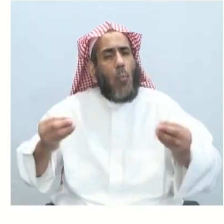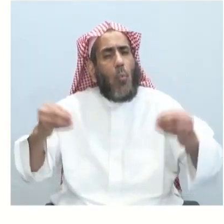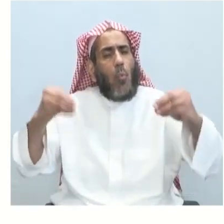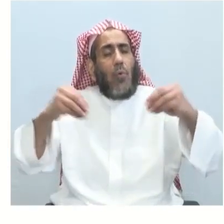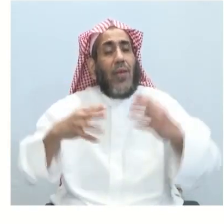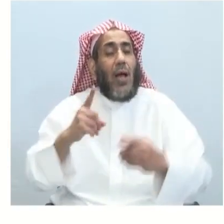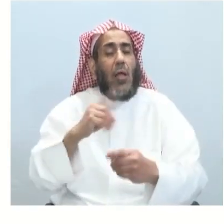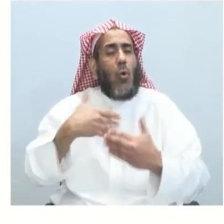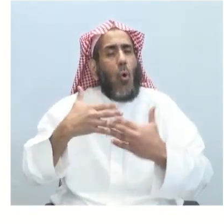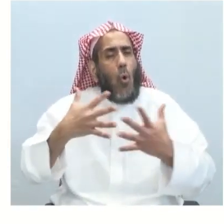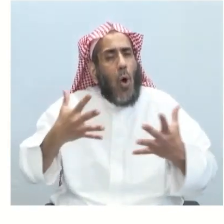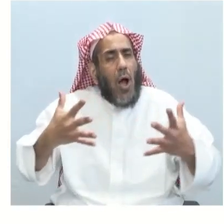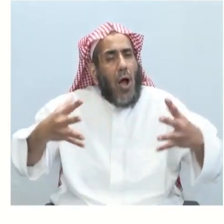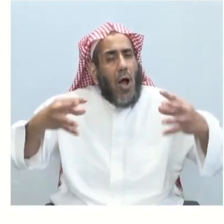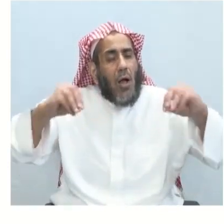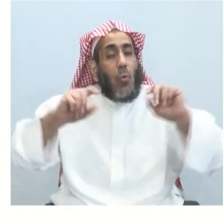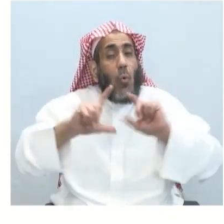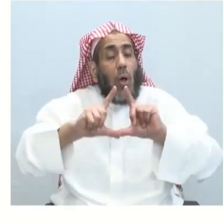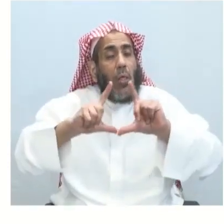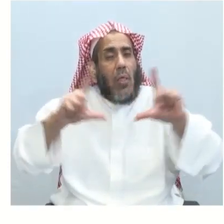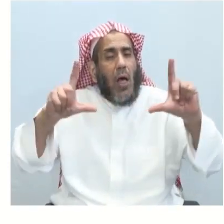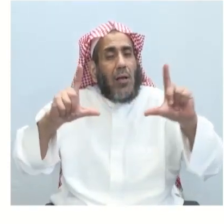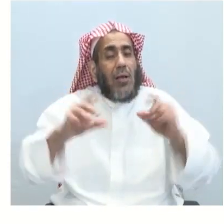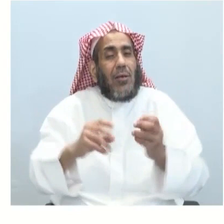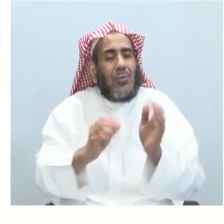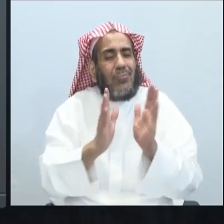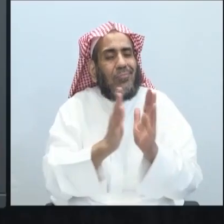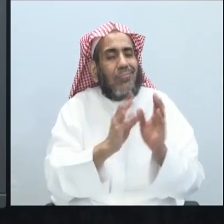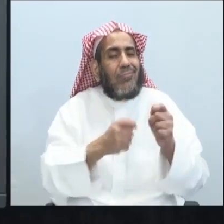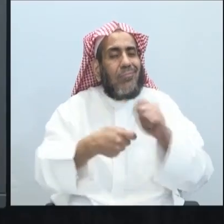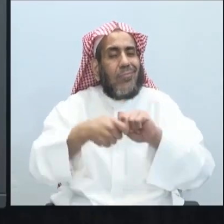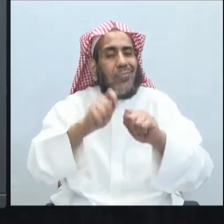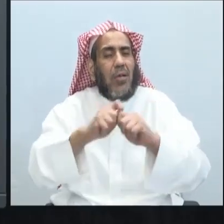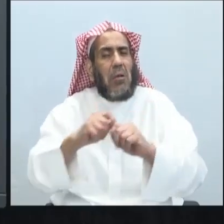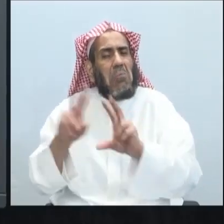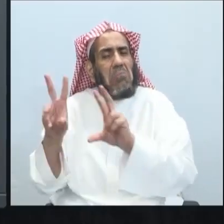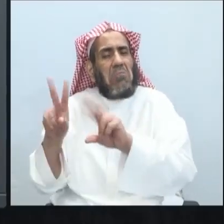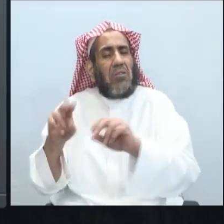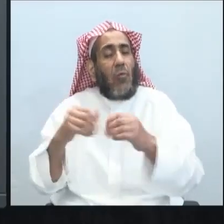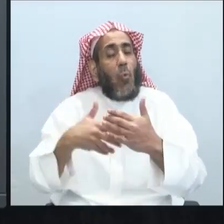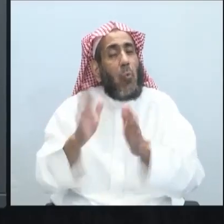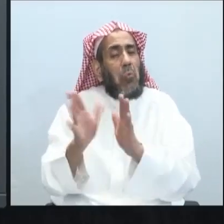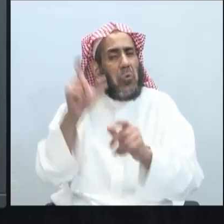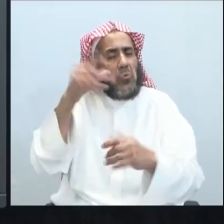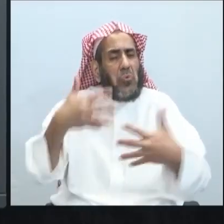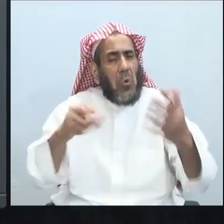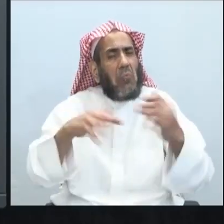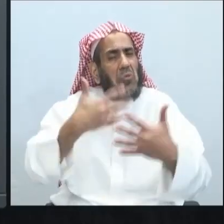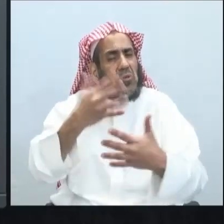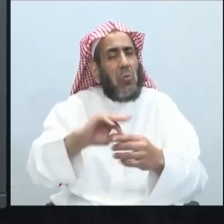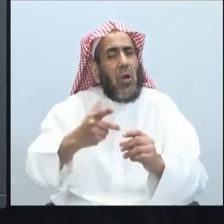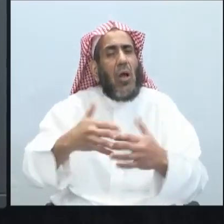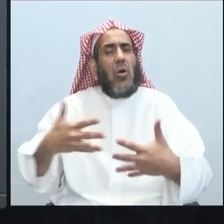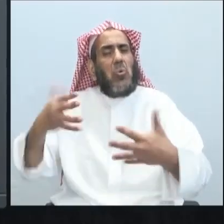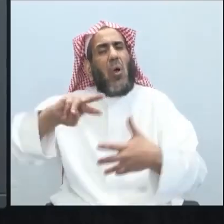هذا العصر وكثر وظهر ايضا جانب الصنعه والتقليد اناس و شعراء مجددين اتوا باشياء جديده وس